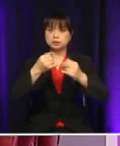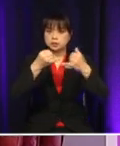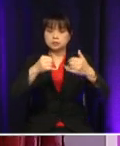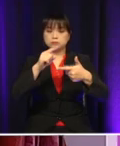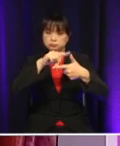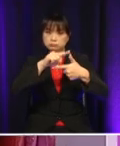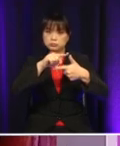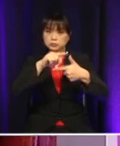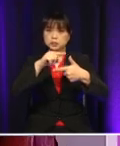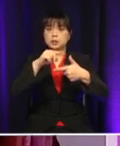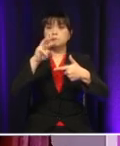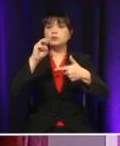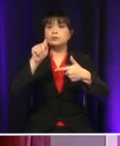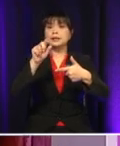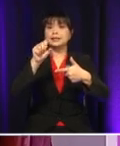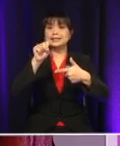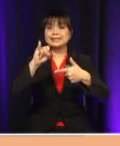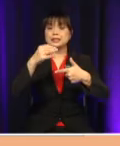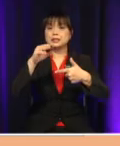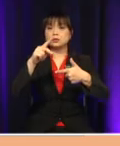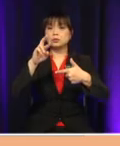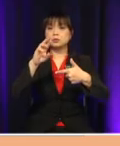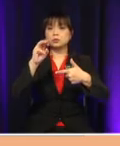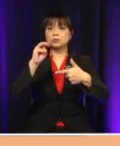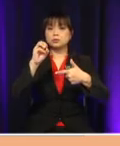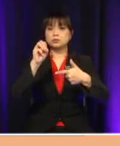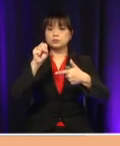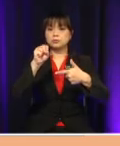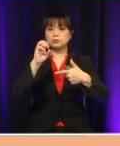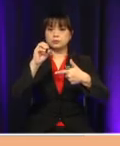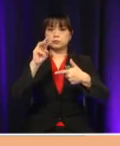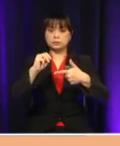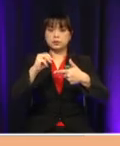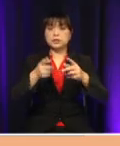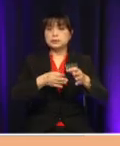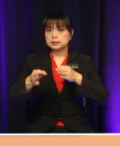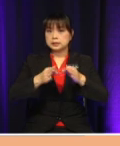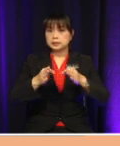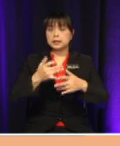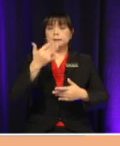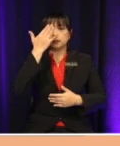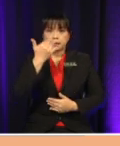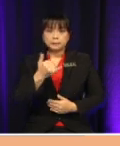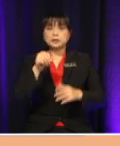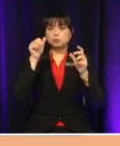soalan yang seterusnya Terangkan bagaimana mutasi kromosom boleh menyebabkan sindrom